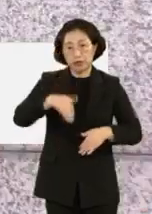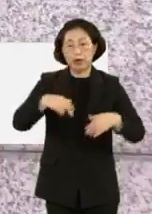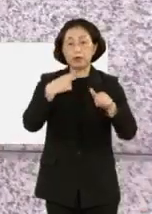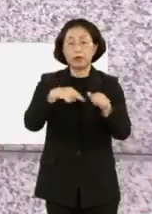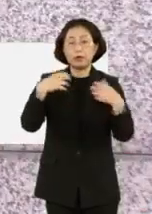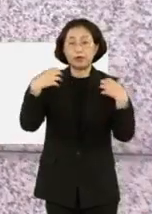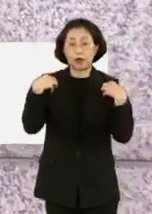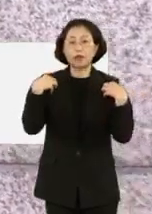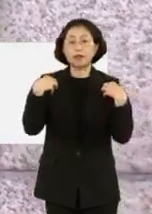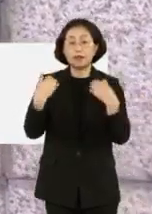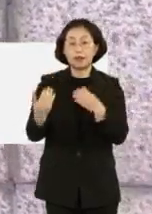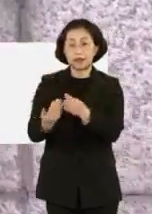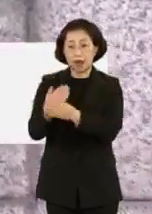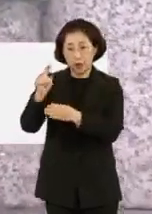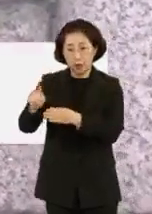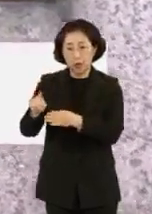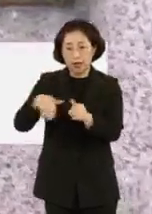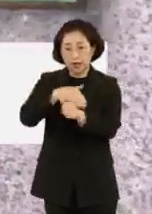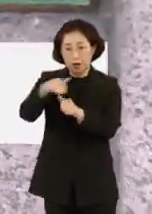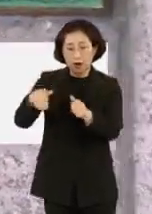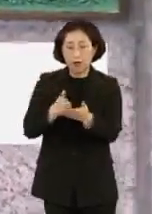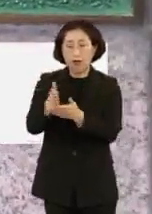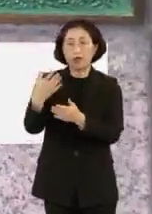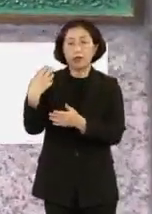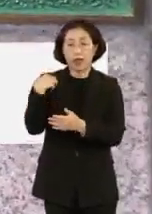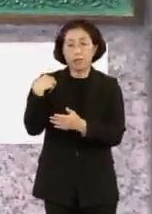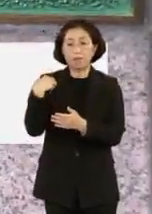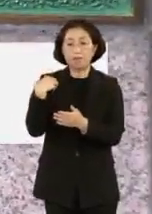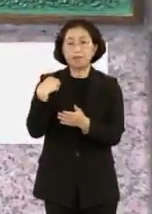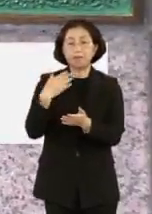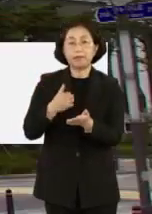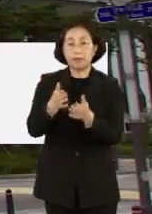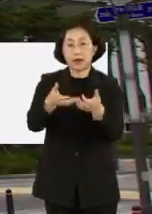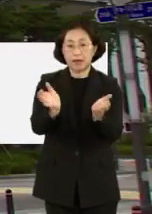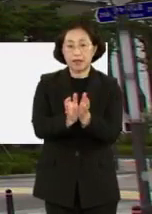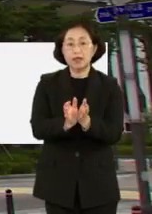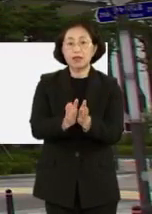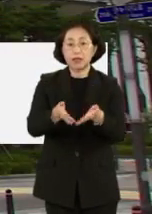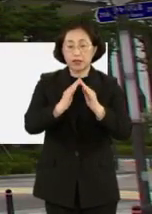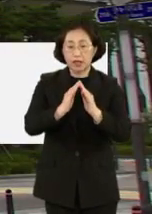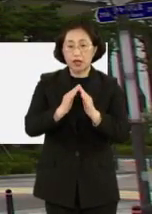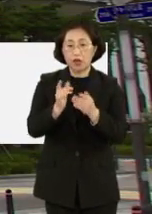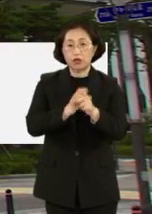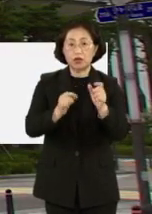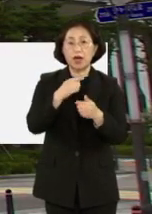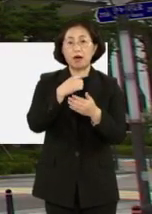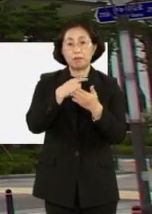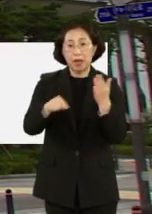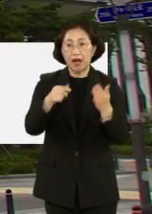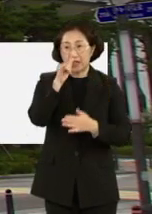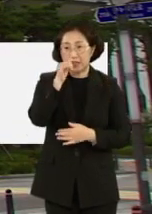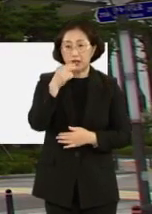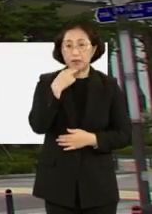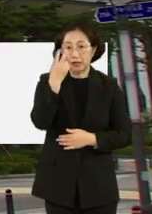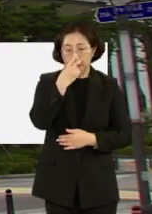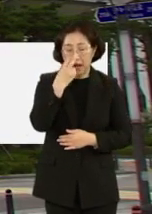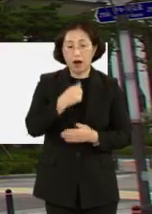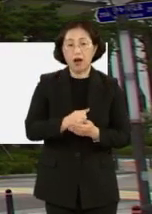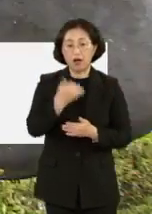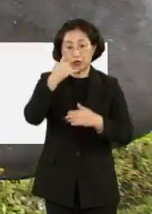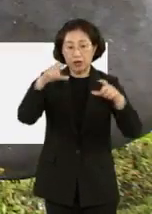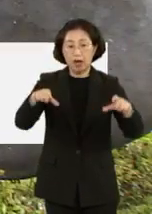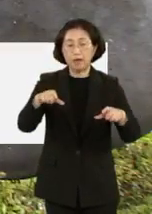충남교육청은 이태원 사고 발생에 따른 상황관리 전담반을 긴급 가동해 추가 피해가 없는지 파악하고 있는데 현재까지 충남